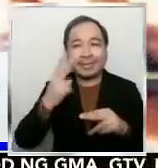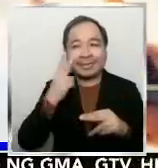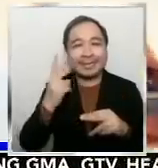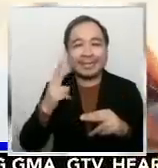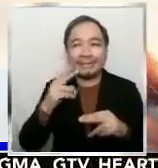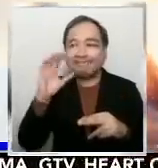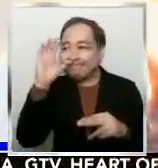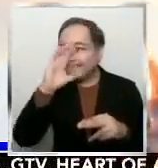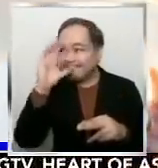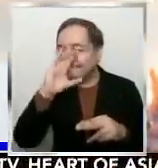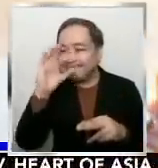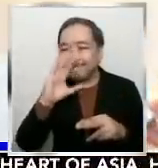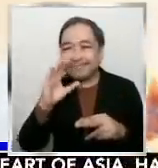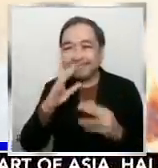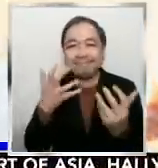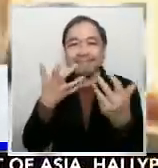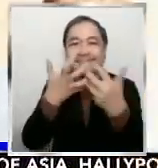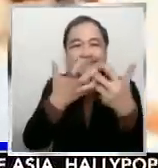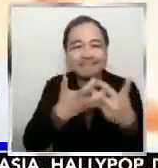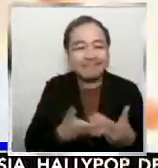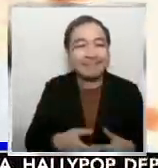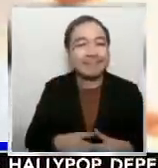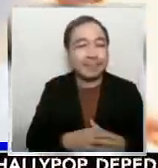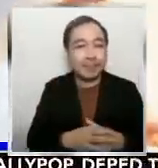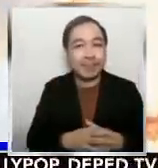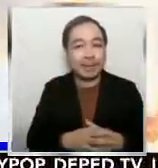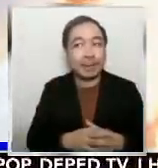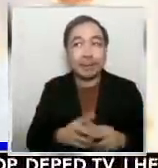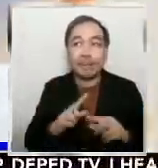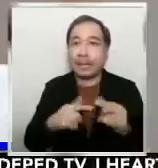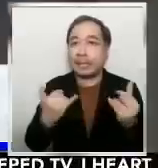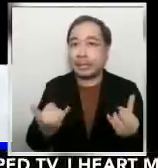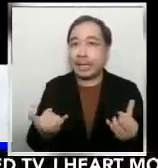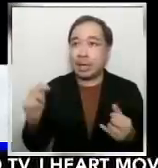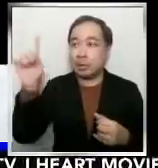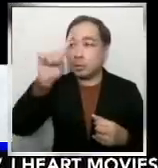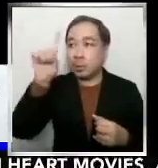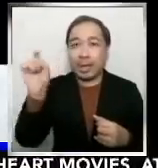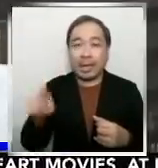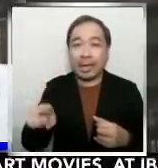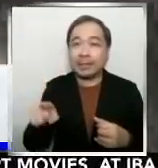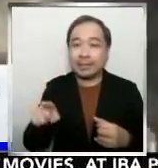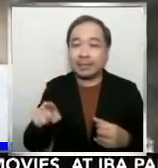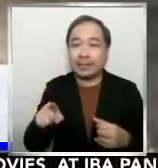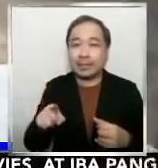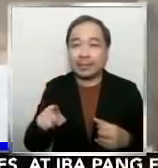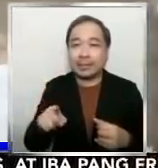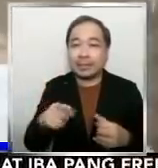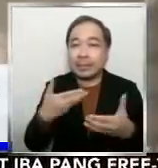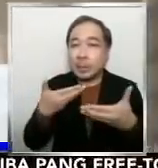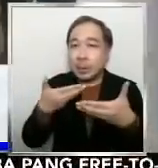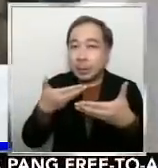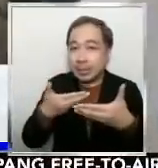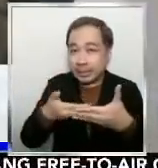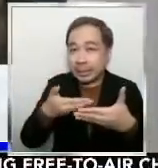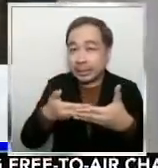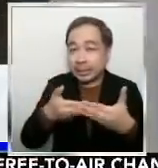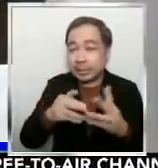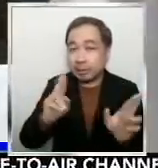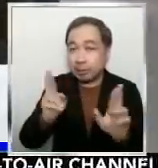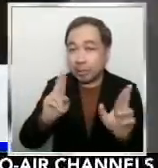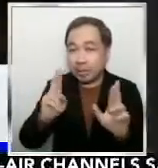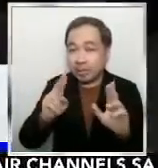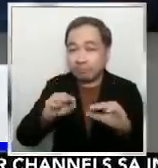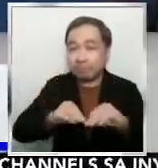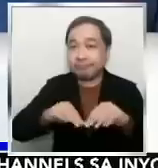Pero ang pinakamalaking tanong na gusto nang masagot ng fans, malapit na nga ba itong mapanood on screen? How